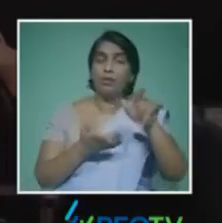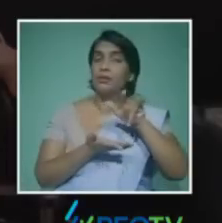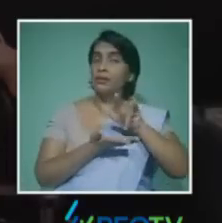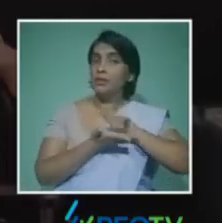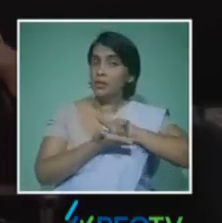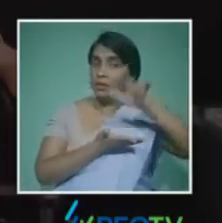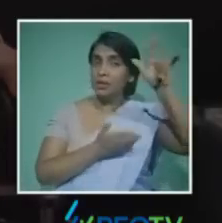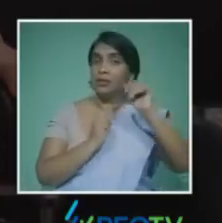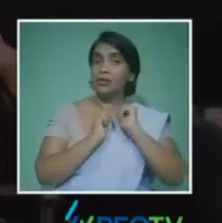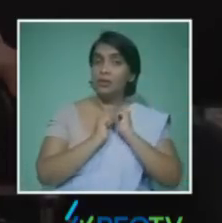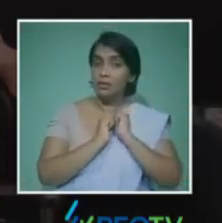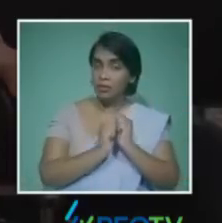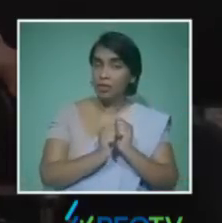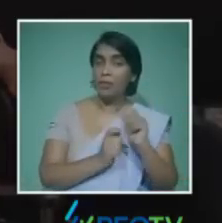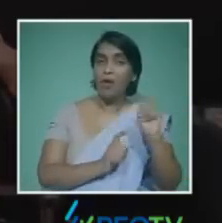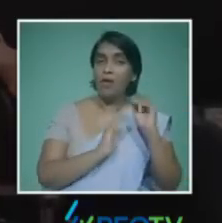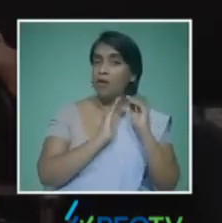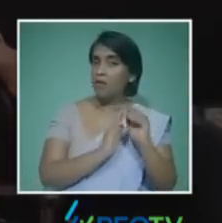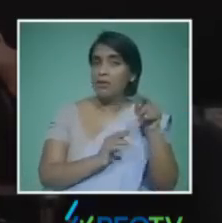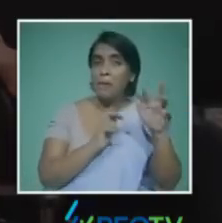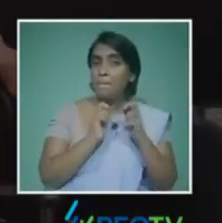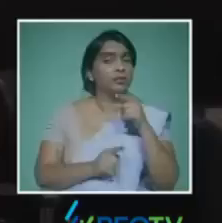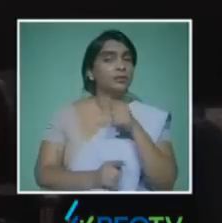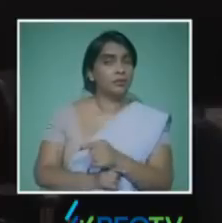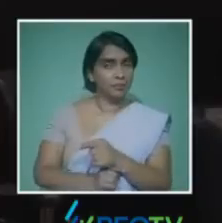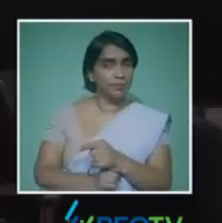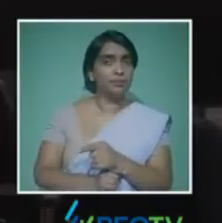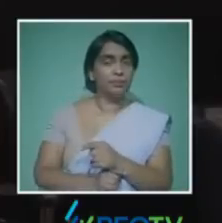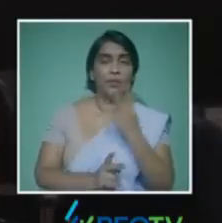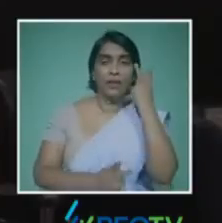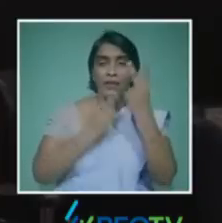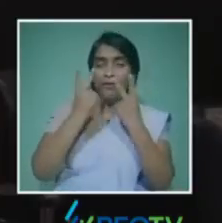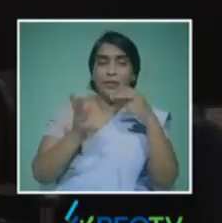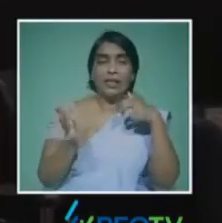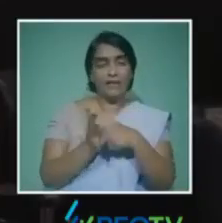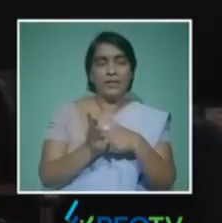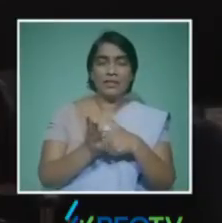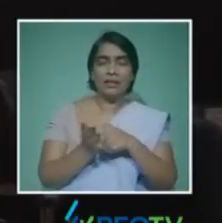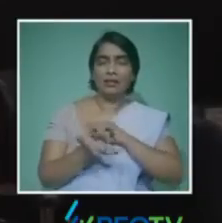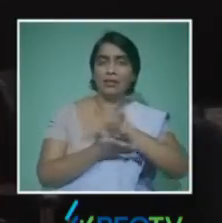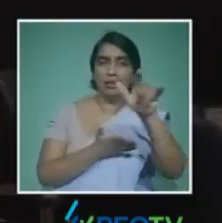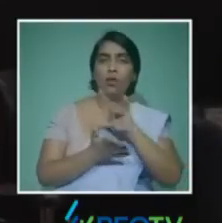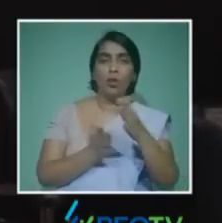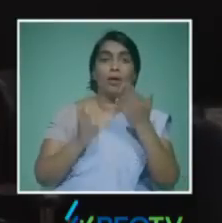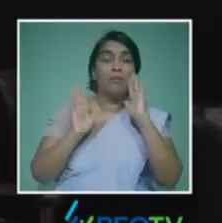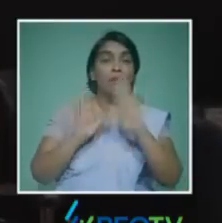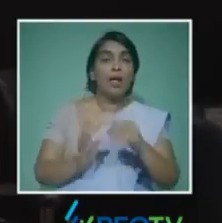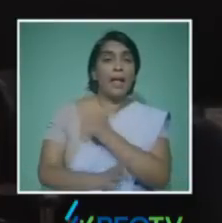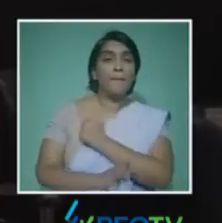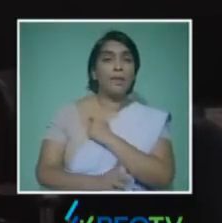විදේශ රැකියා නියුක්ති කාර්යාංශයේ ගැටලුවක් නෙමෙයි මේ කියන්නේ. විසිට් වීසා වලින් ගියපු අය වෙන්න පුළුවන්. ඉන්නේ තානාපති